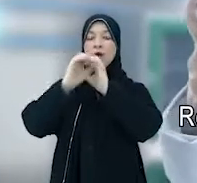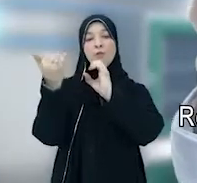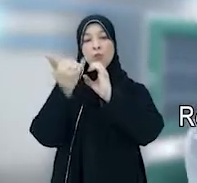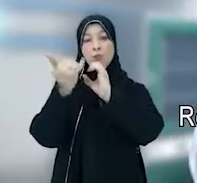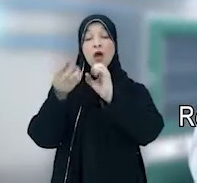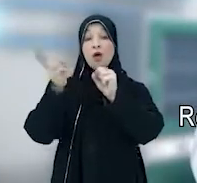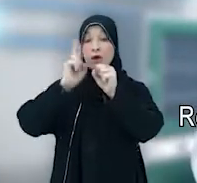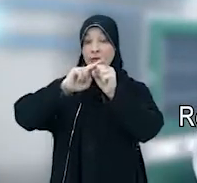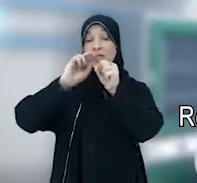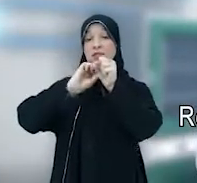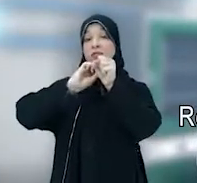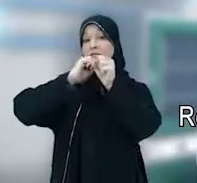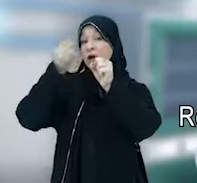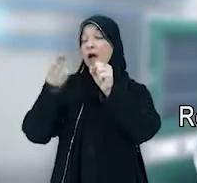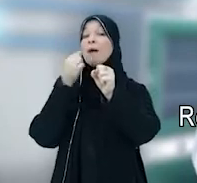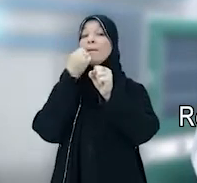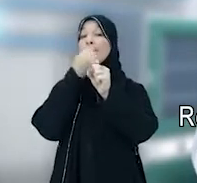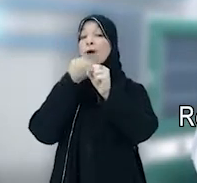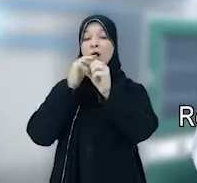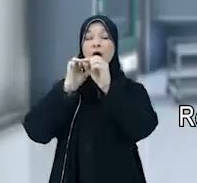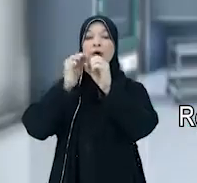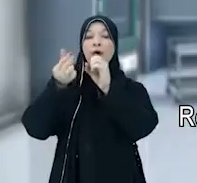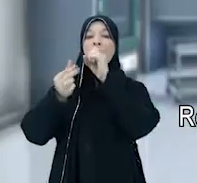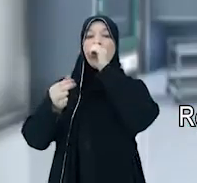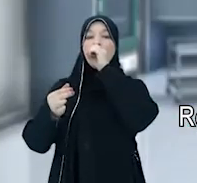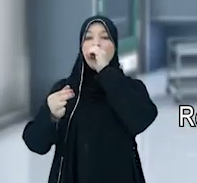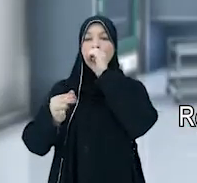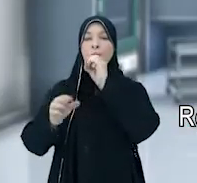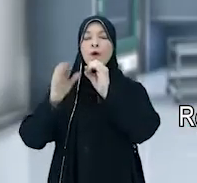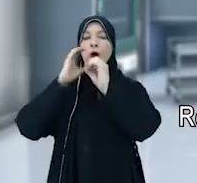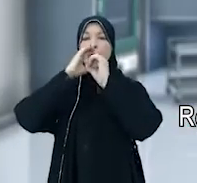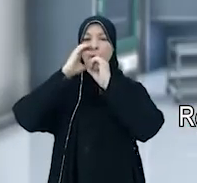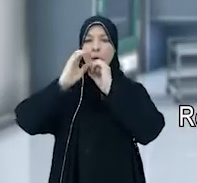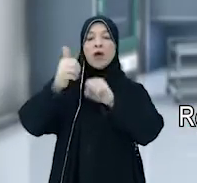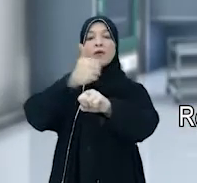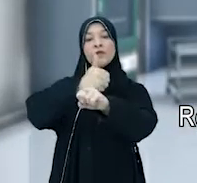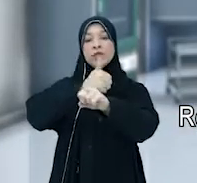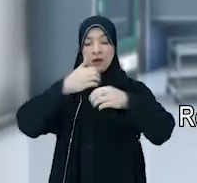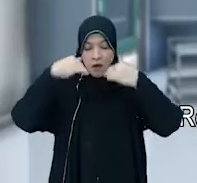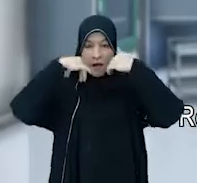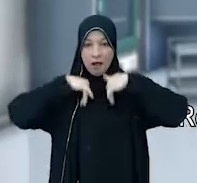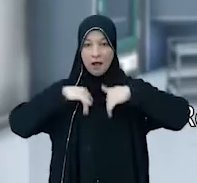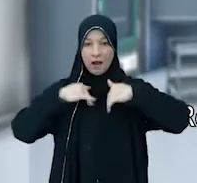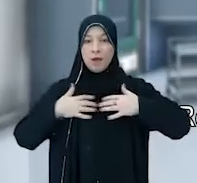أزل غطاء فتحة الفم للجهاز الموصل، ثم ازفر الهواء لتفرغ رئتيك.